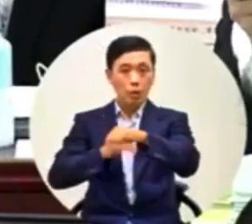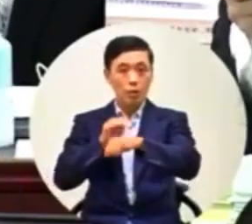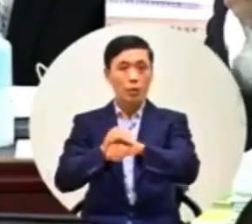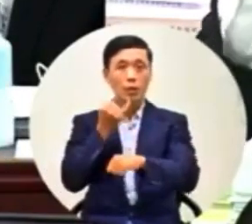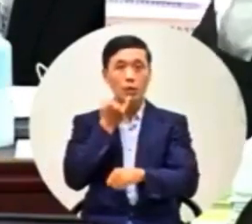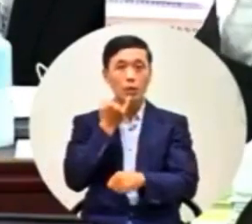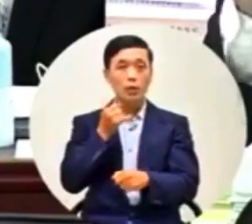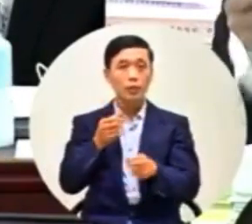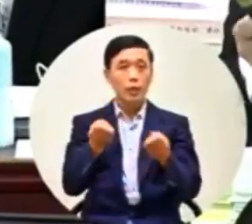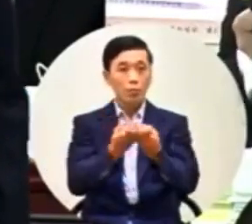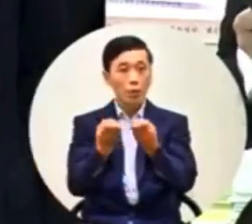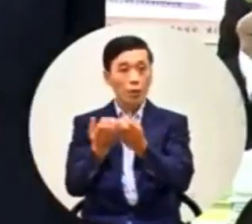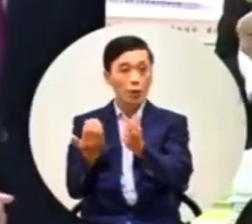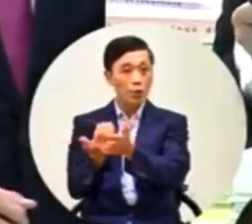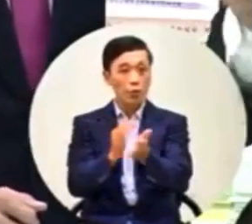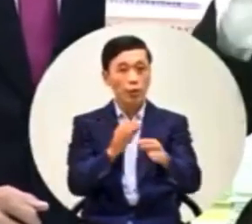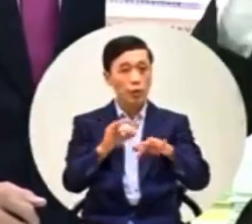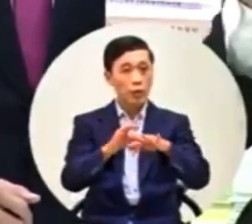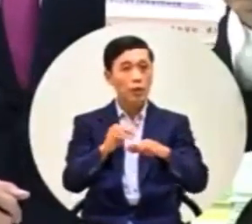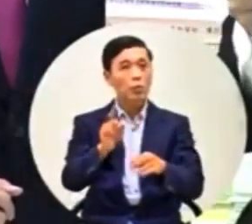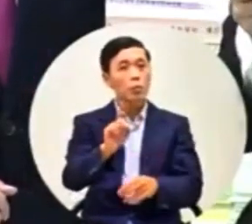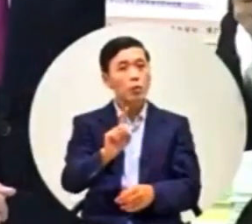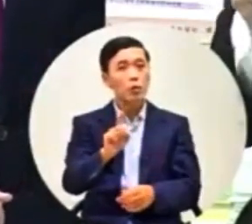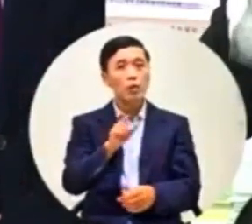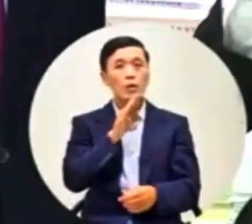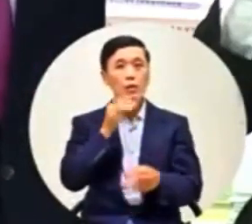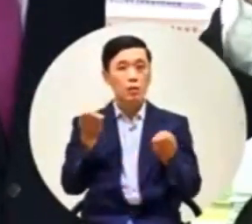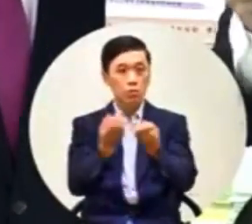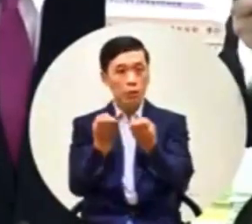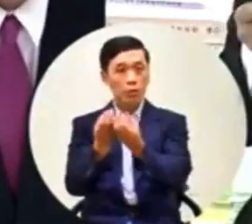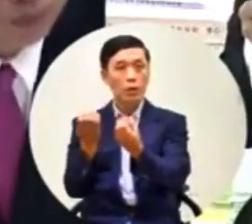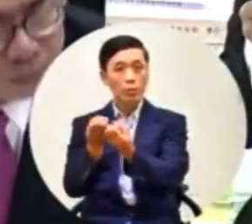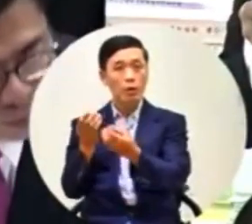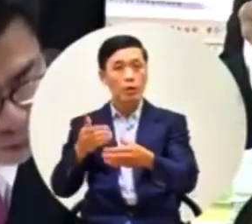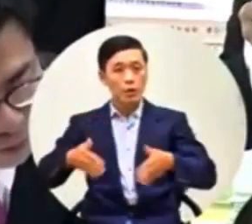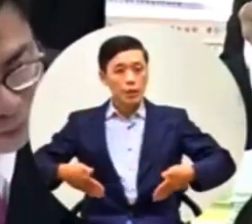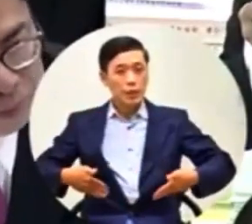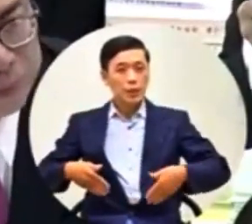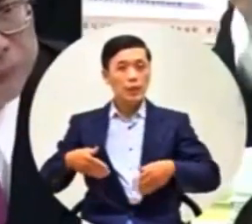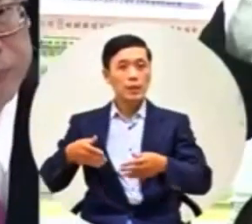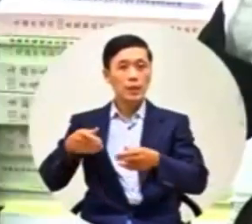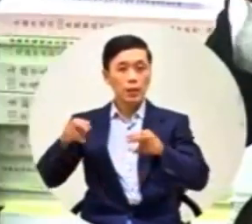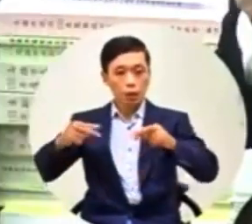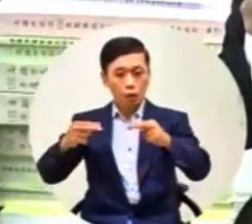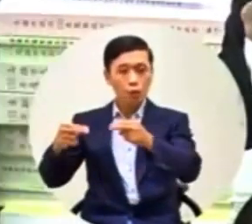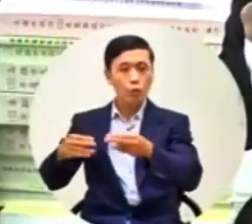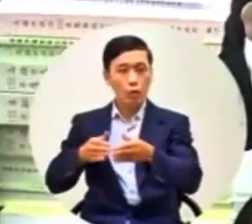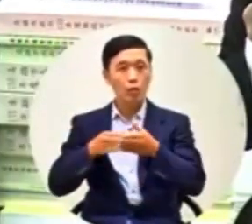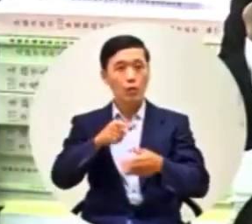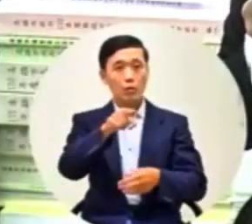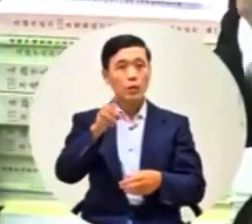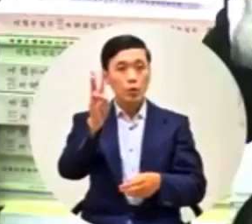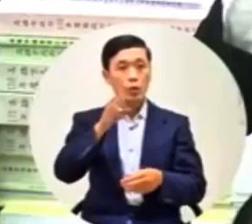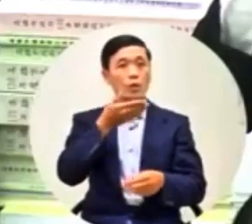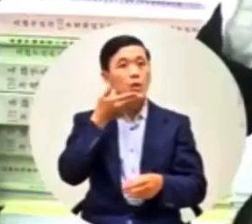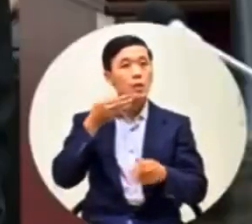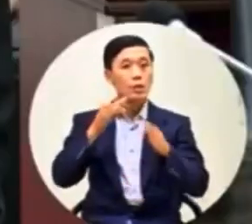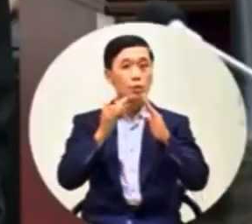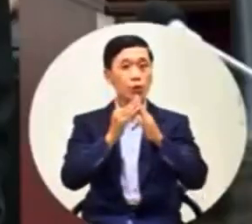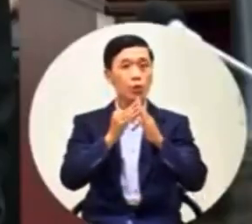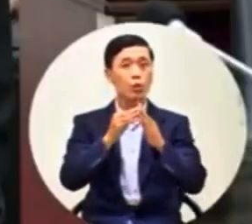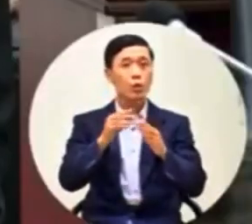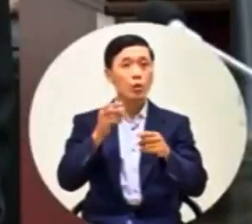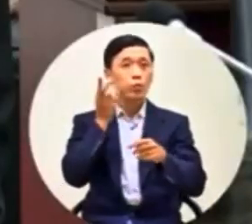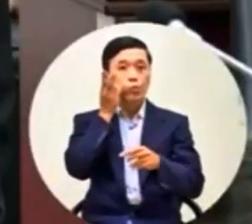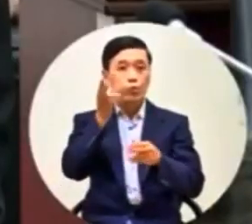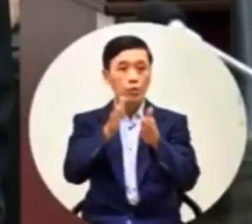准金为什么要动用到灾准金？就是灾害紧急要抢修了。你们的水利局两个多